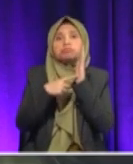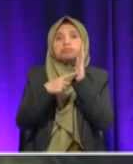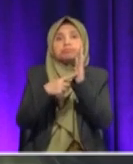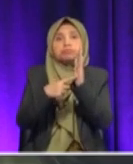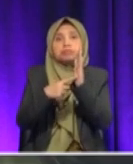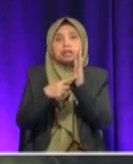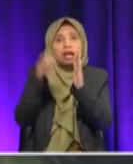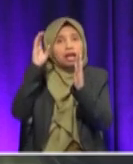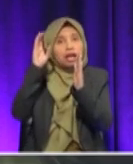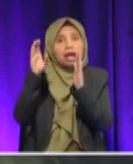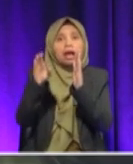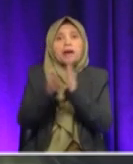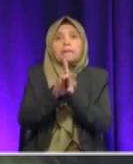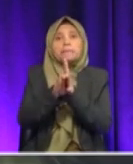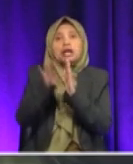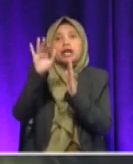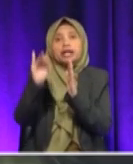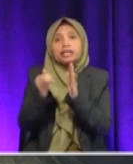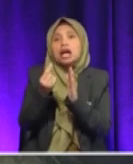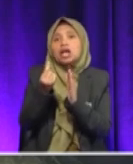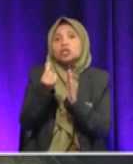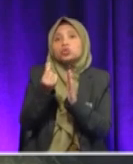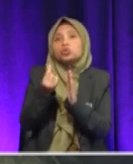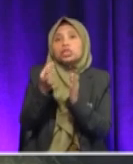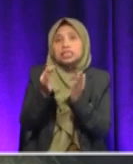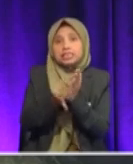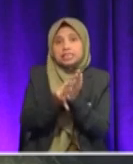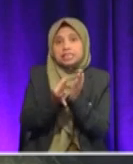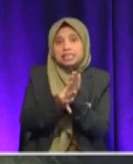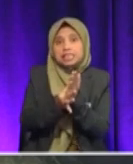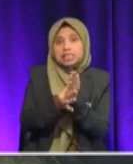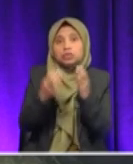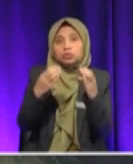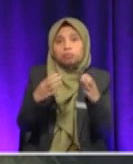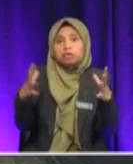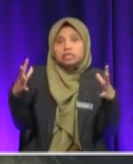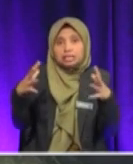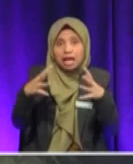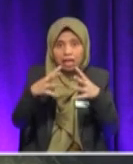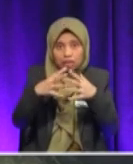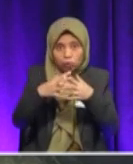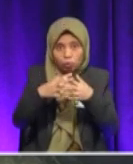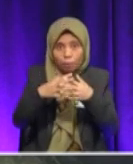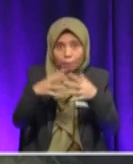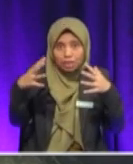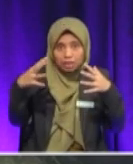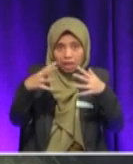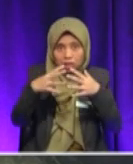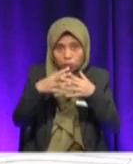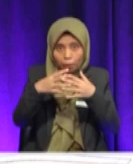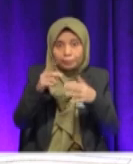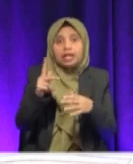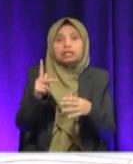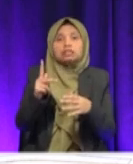HP gambar duit syiling yang coba Syafiq santum kembali ya Hei mungkin maka